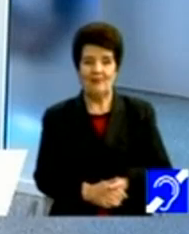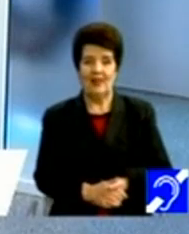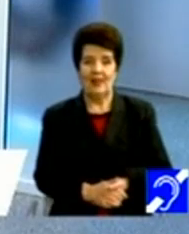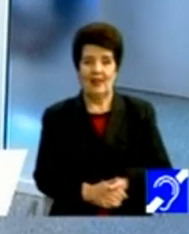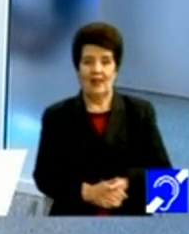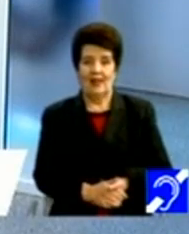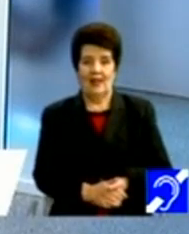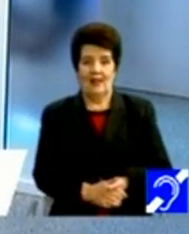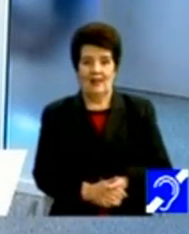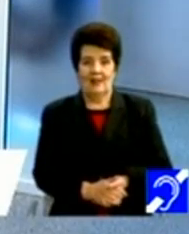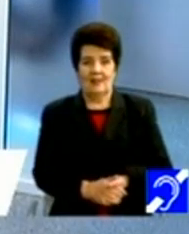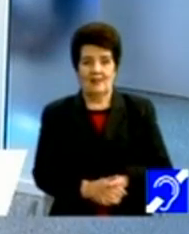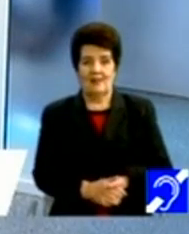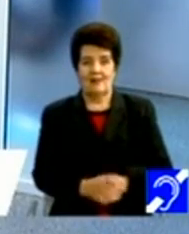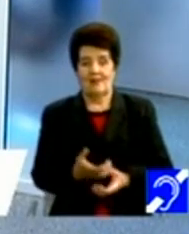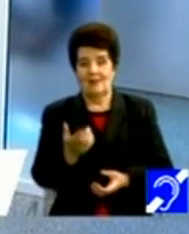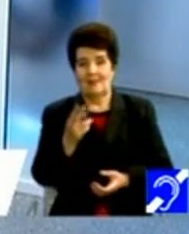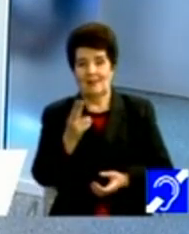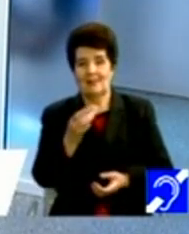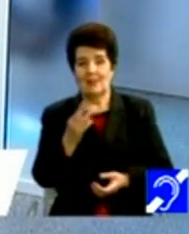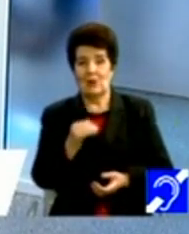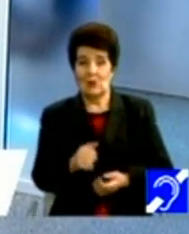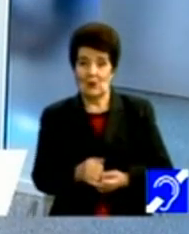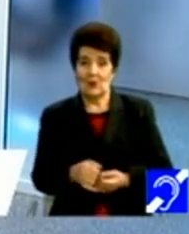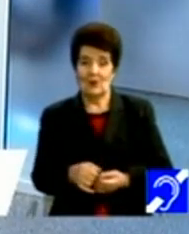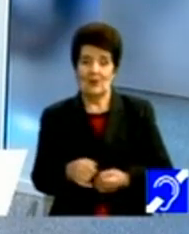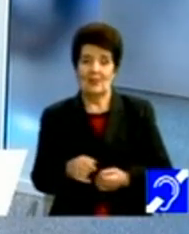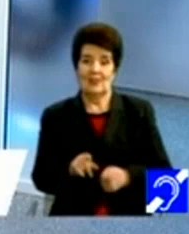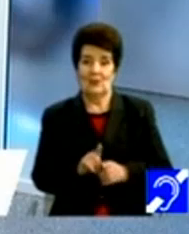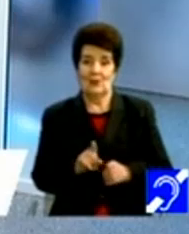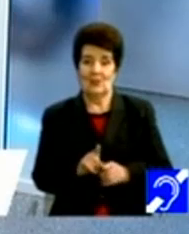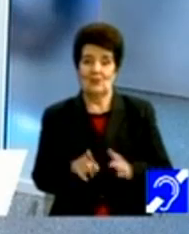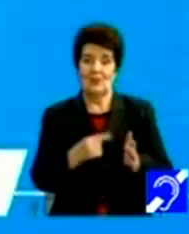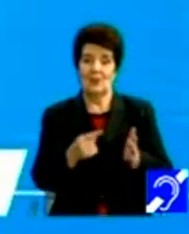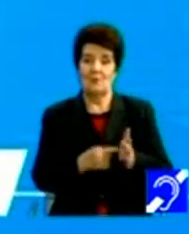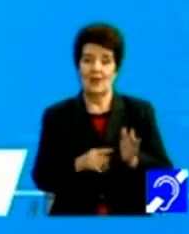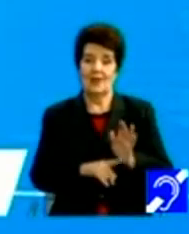Mulțumesc, domnul Deliu. Domnul Țâcu, tot așa, întrebarea